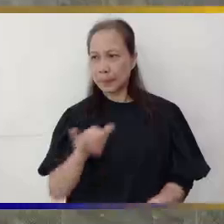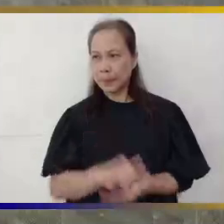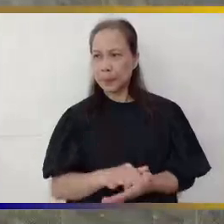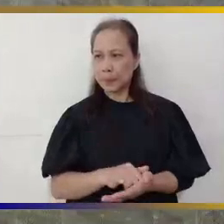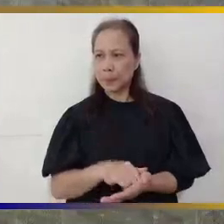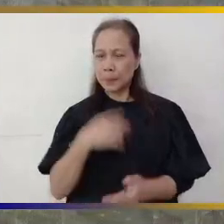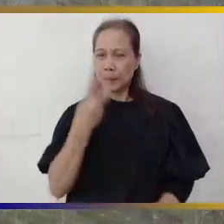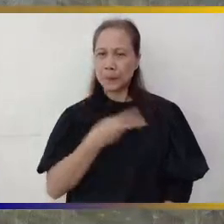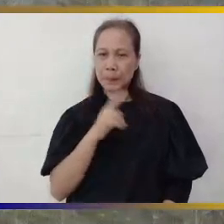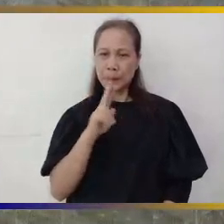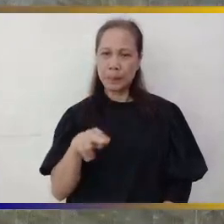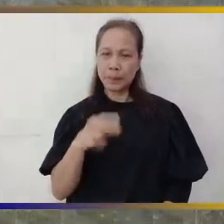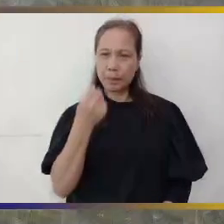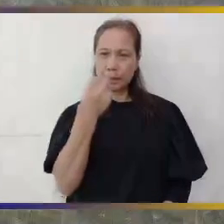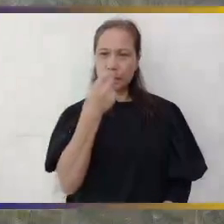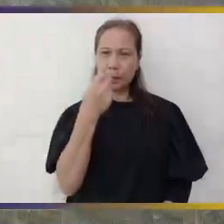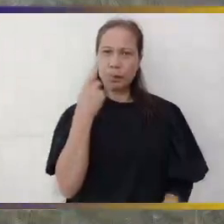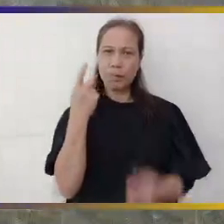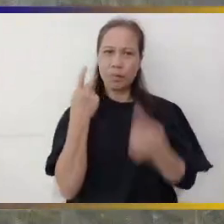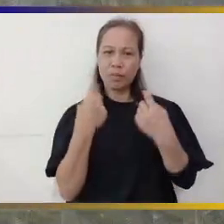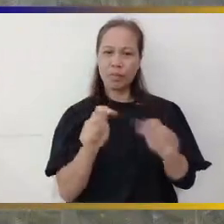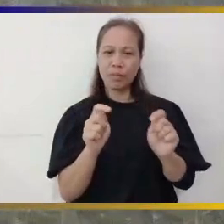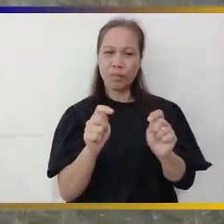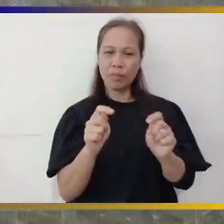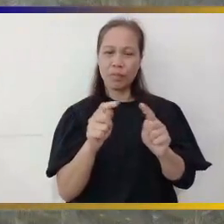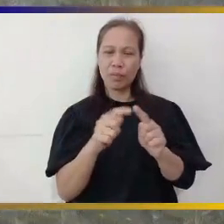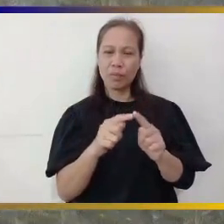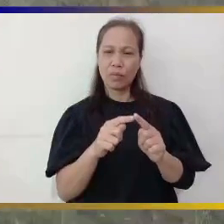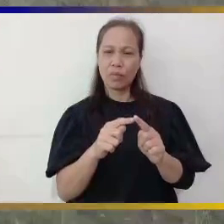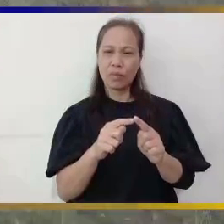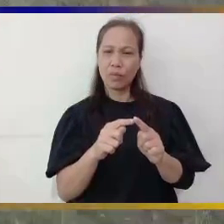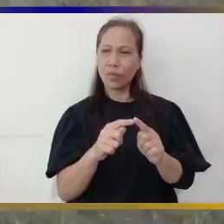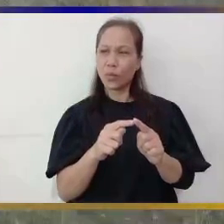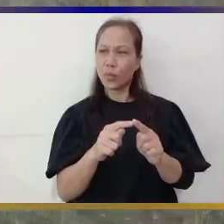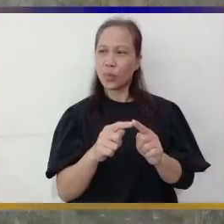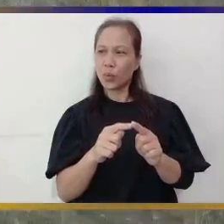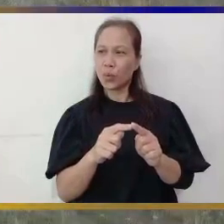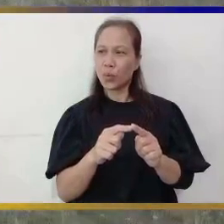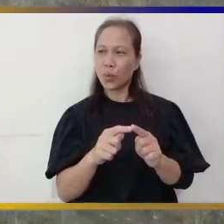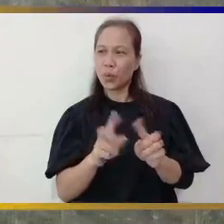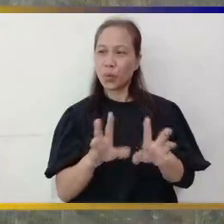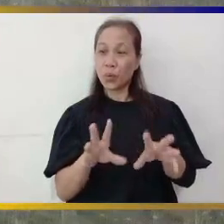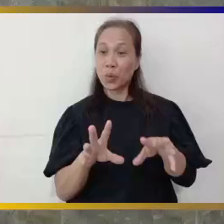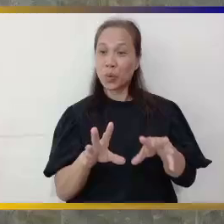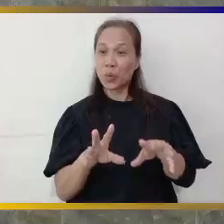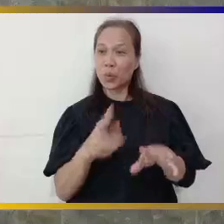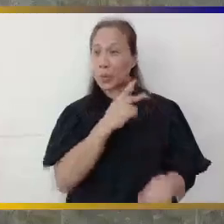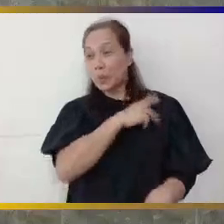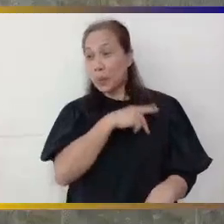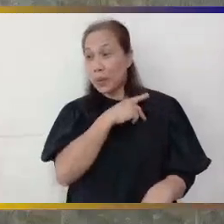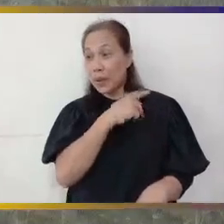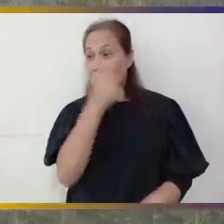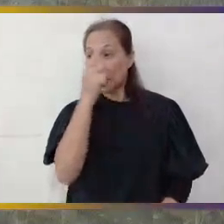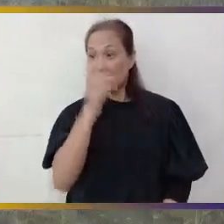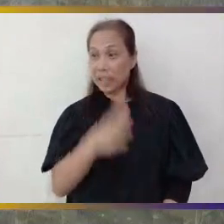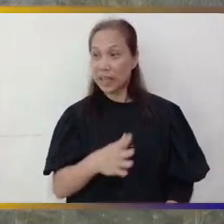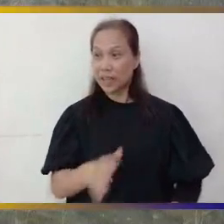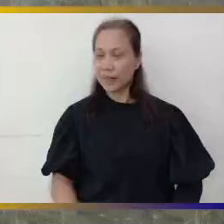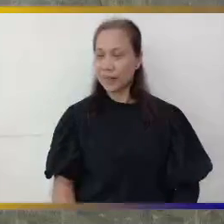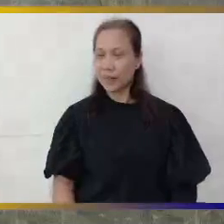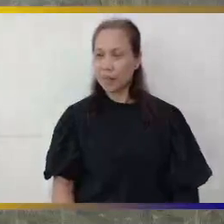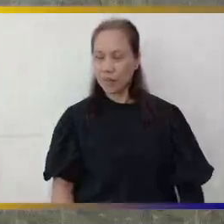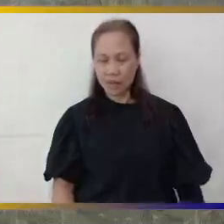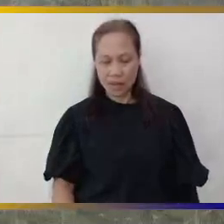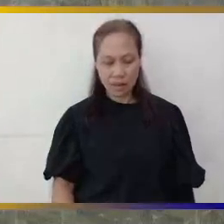ang problema natin ngayon we're trying to please our Gods yyung nangunguna sa atin yyung